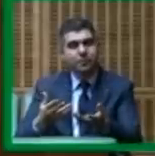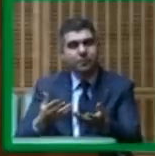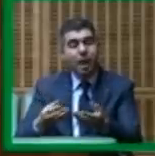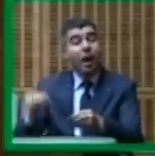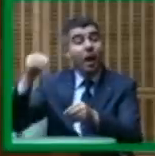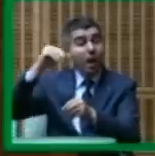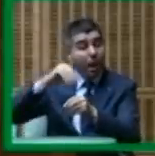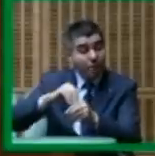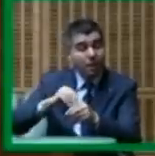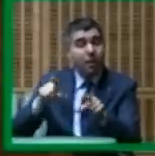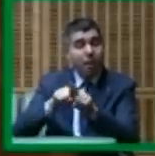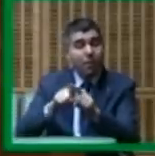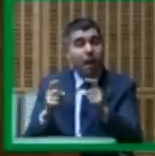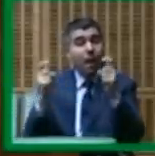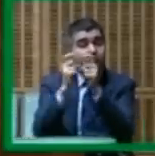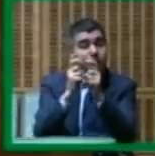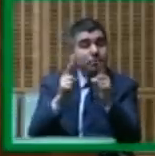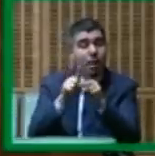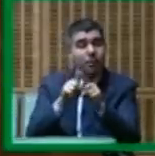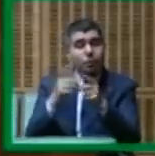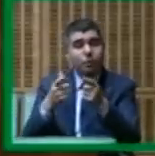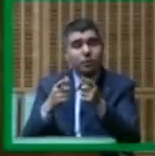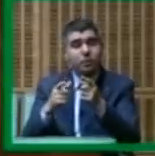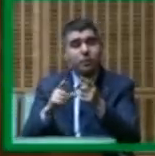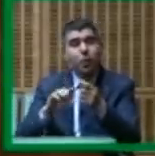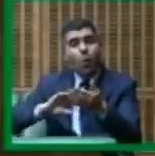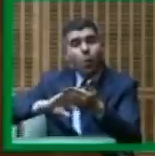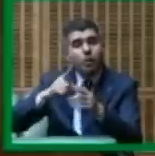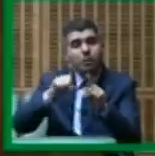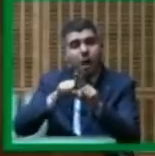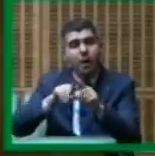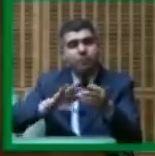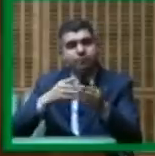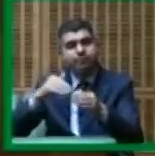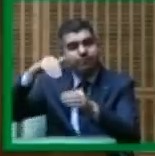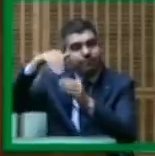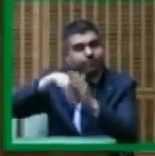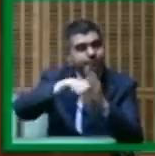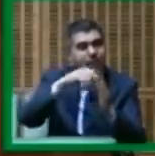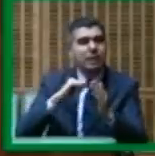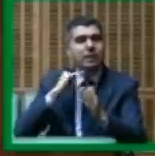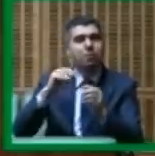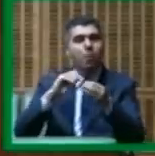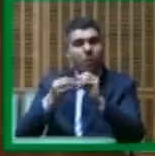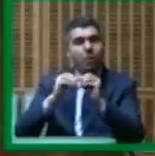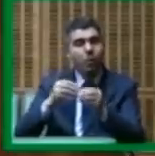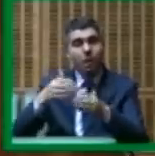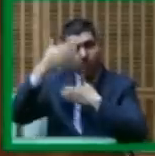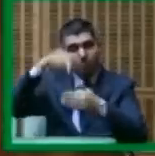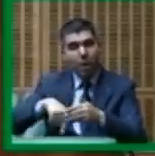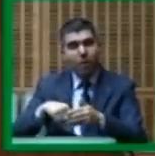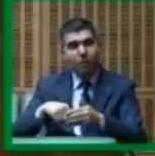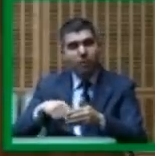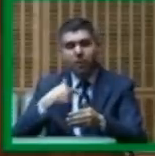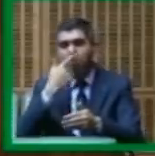غدير معك نفس المعامله. وشكون اللي غيوقع؟ هو انه هذه البلاد غادي تبقى في الازمات تلو الازمات. هذا هو القرار اللي قربنا